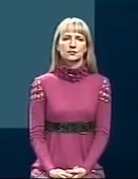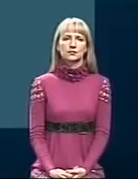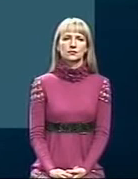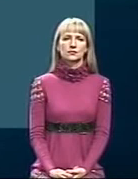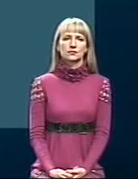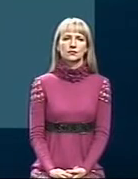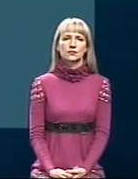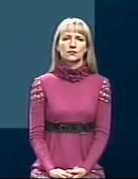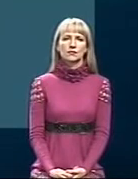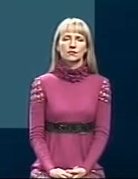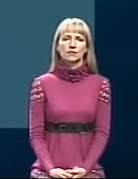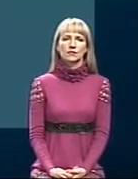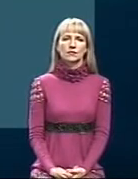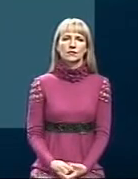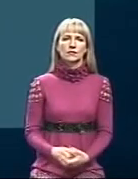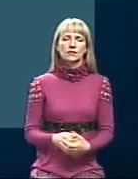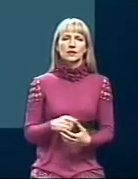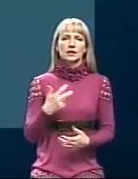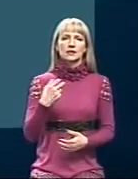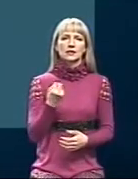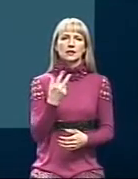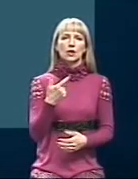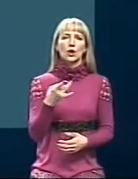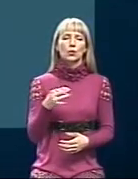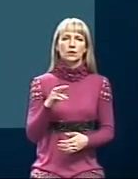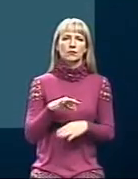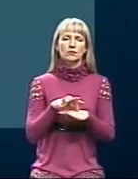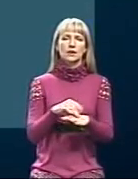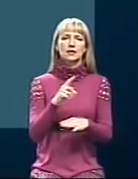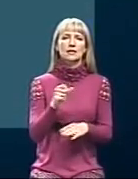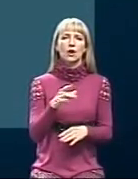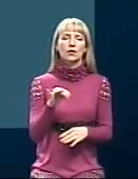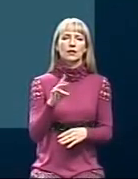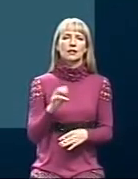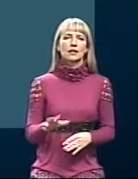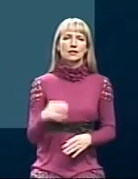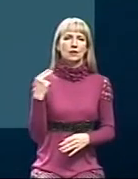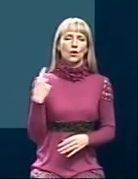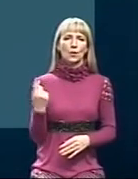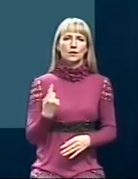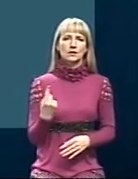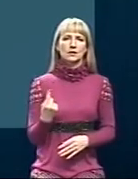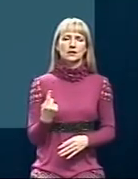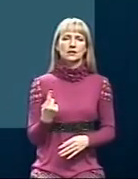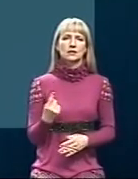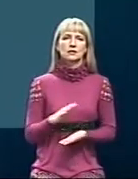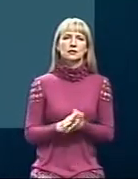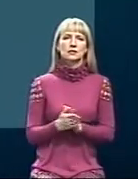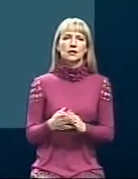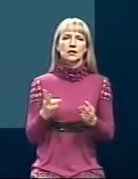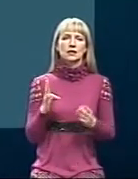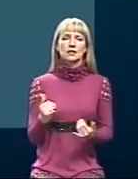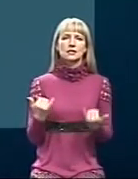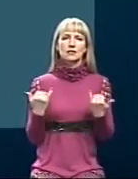З 12 грудня Держекоінспекції проводяться заходи на території Запорізької області. Станом на сьогодні